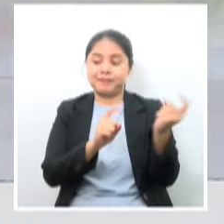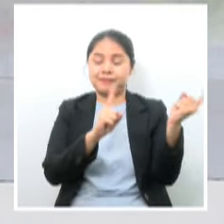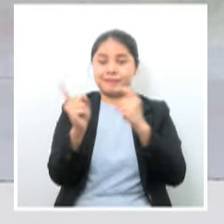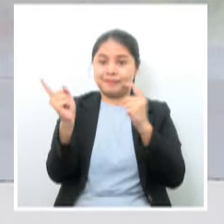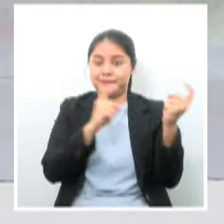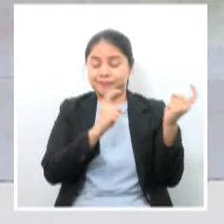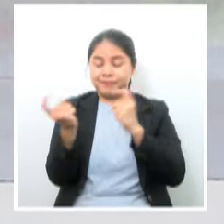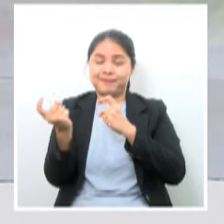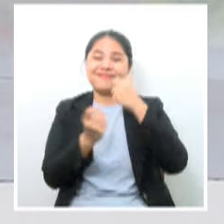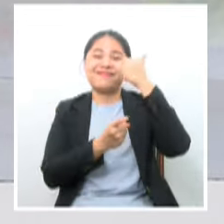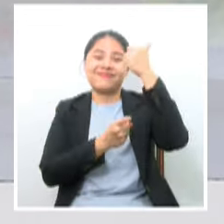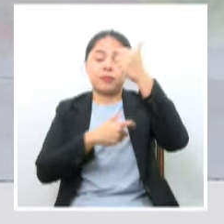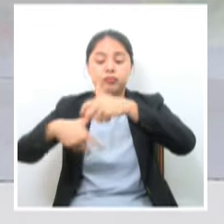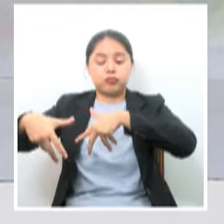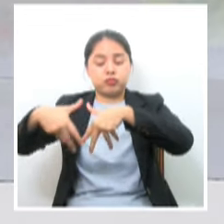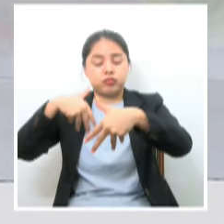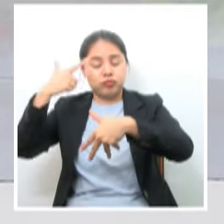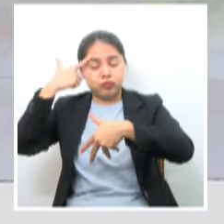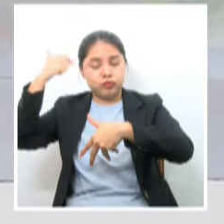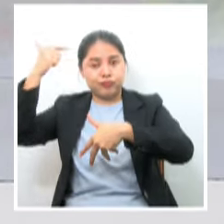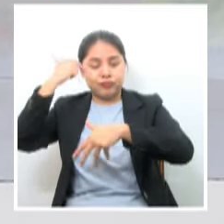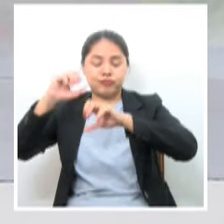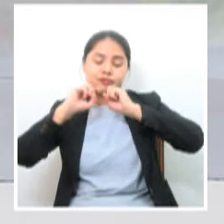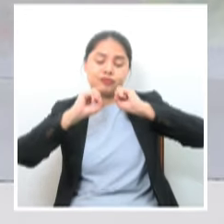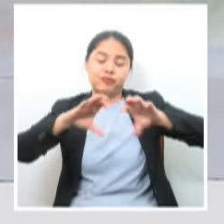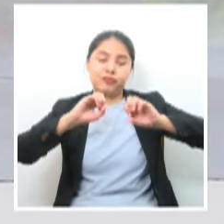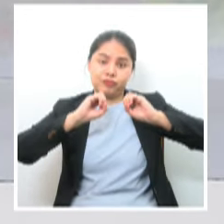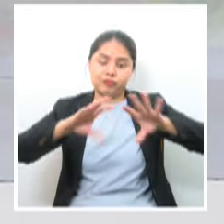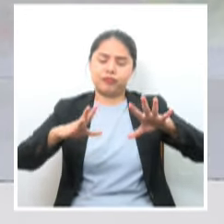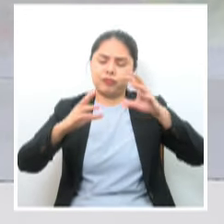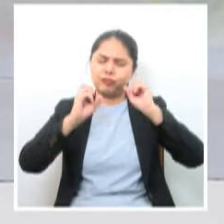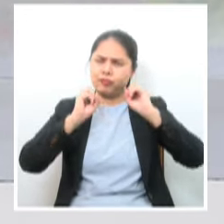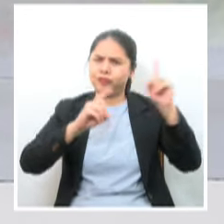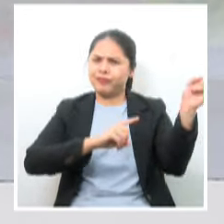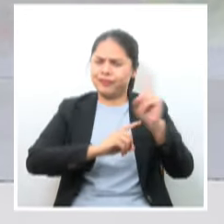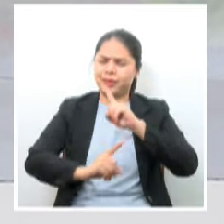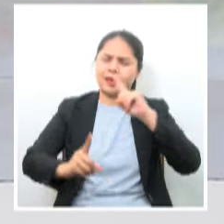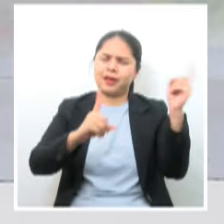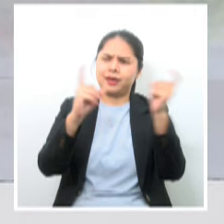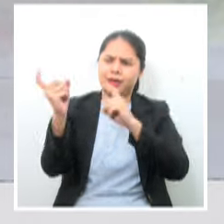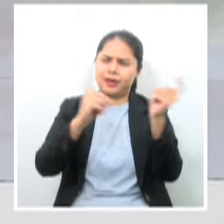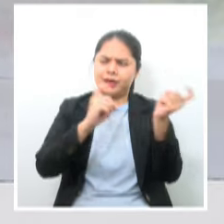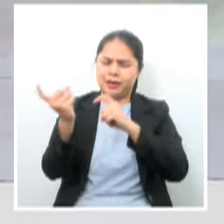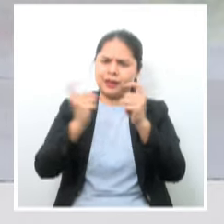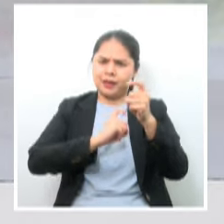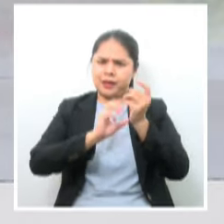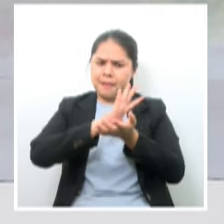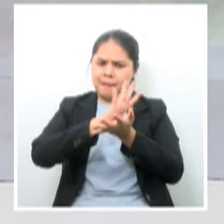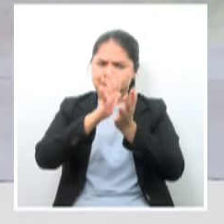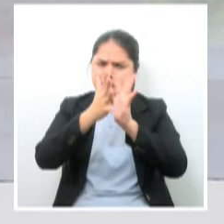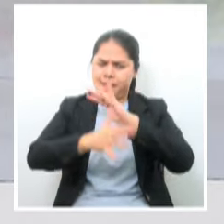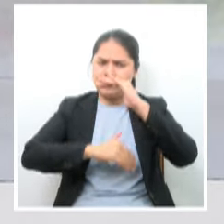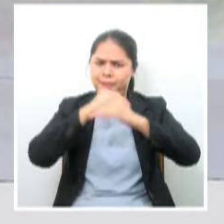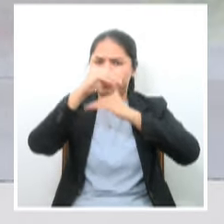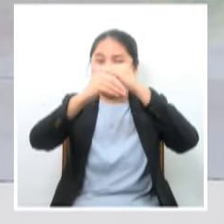กับผู้รู้โดยปราชุมชนสิ่งที่เราเห็นจะเป็นการคิดวิเคราะห์ด้วยคำถามที่กระตุ้นให้เกิดการเรียนรู้จากการปฏิบัติจริ